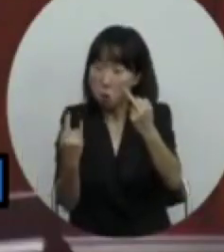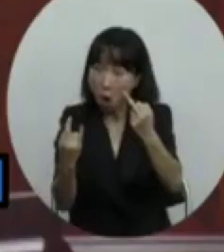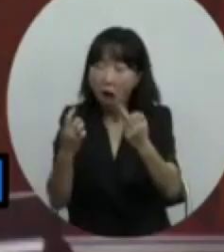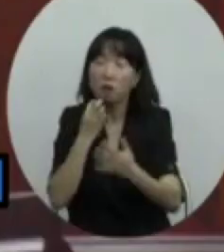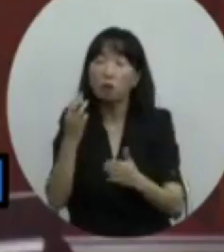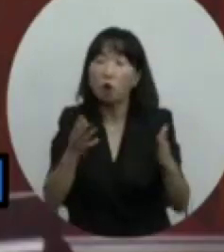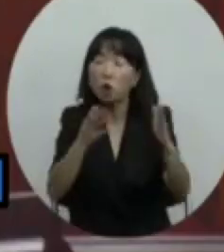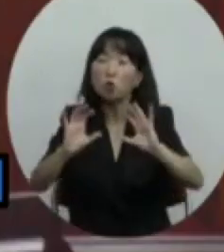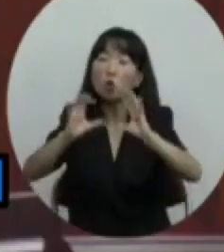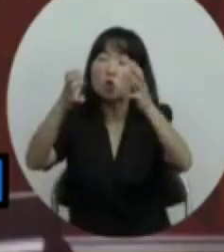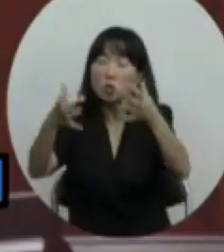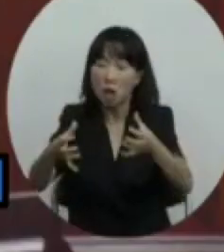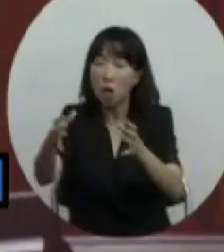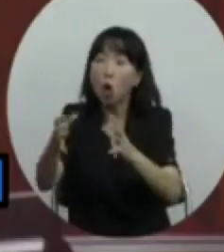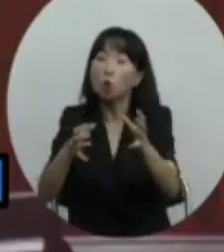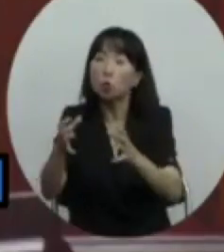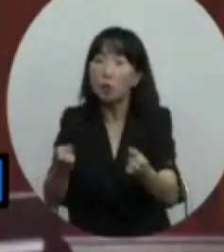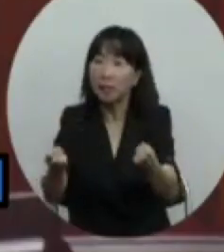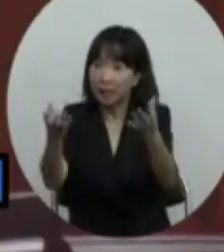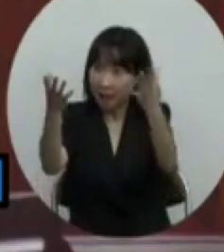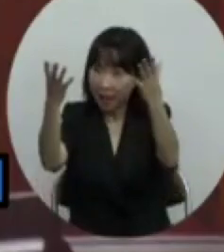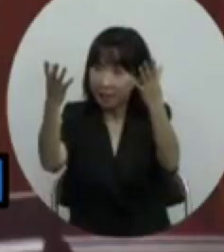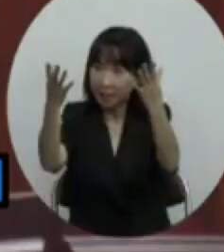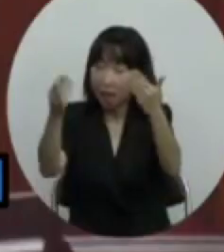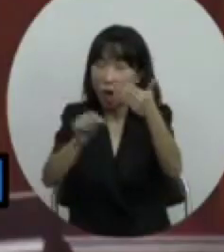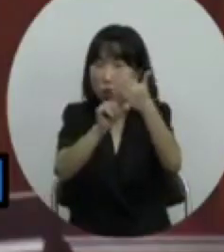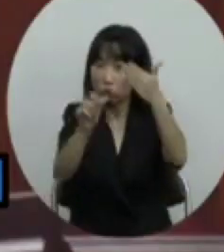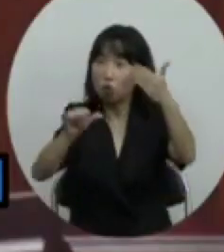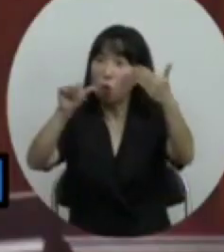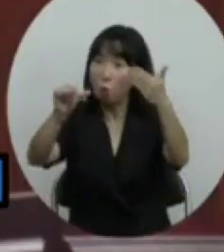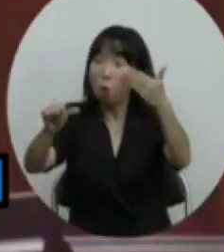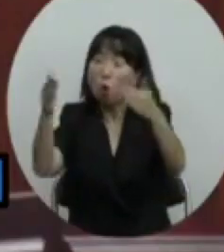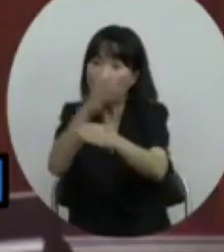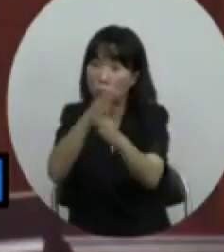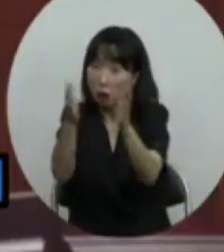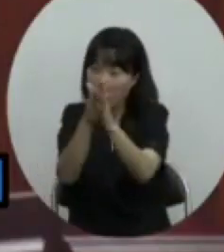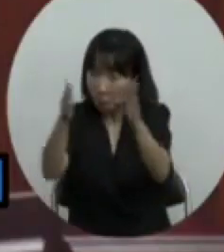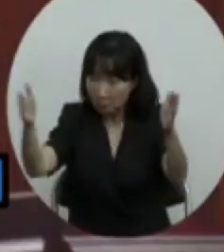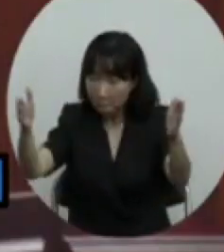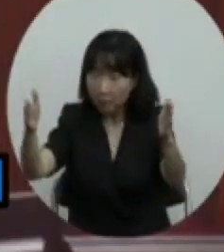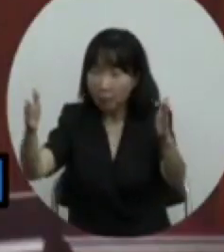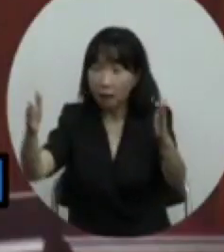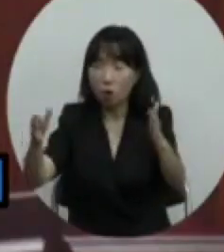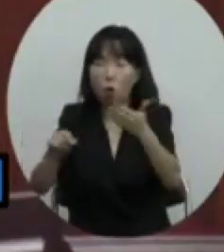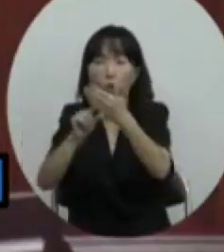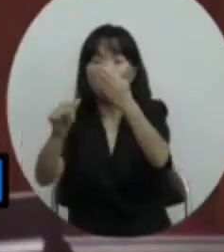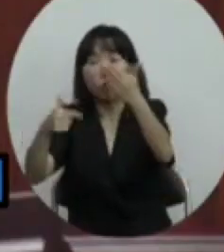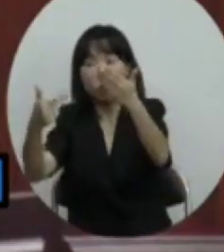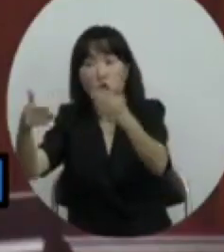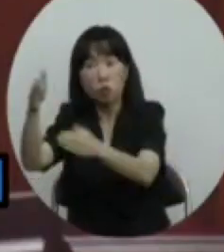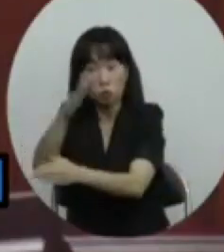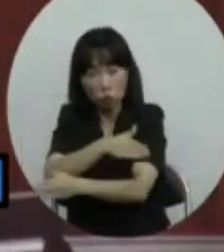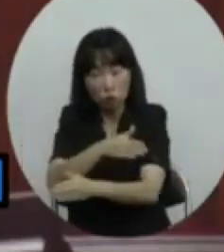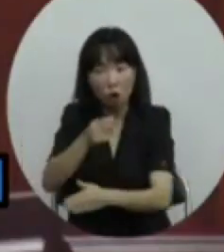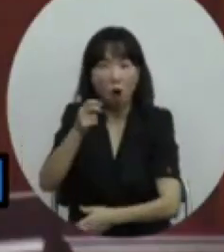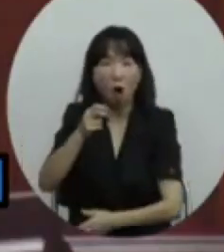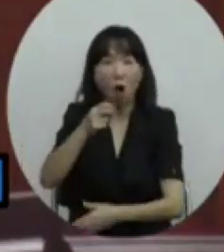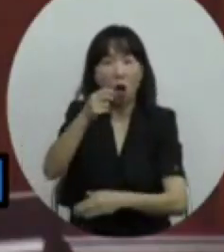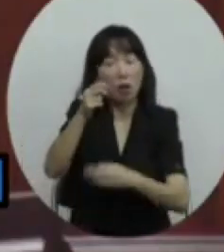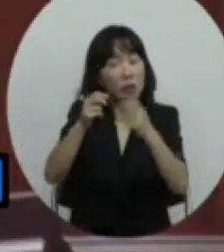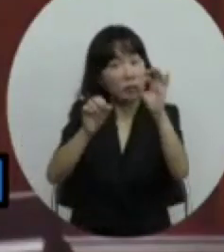경기 세계 도자 비엔날레가 9월 5일 개막식을 시작으로 9월 6일부터